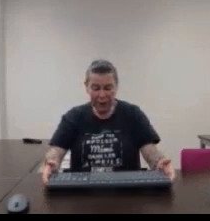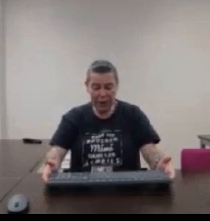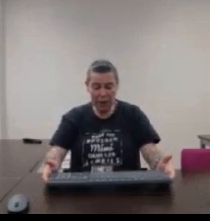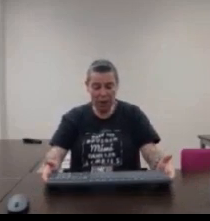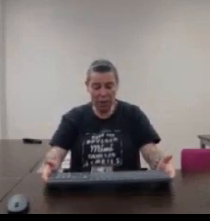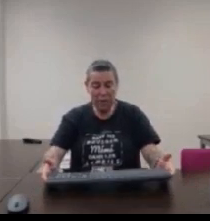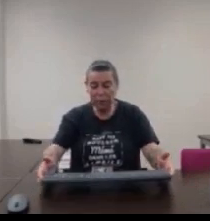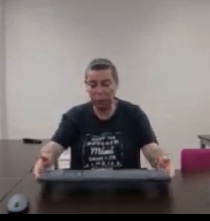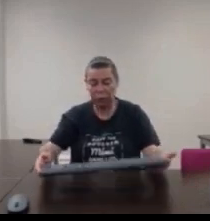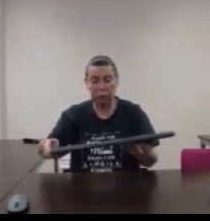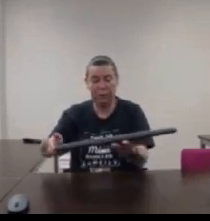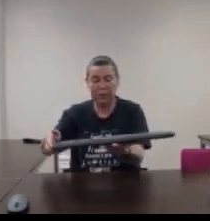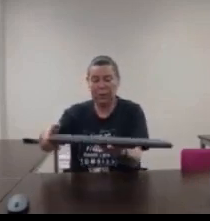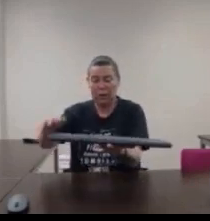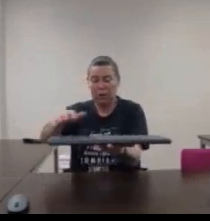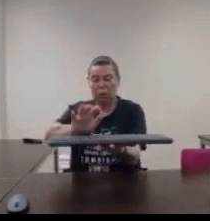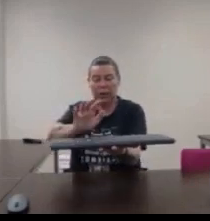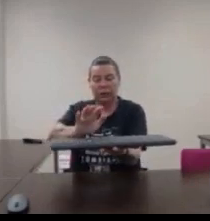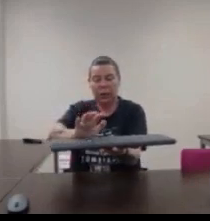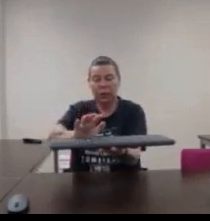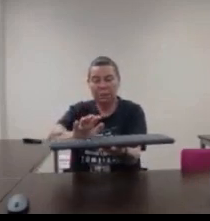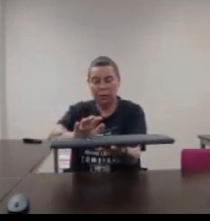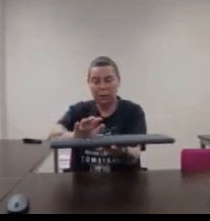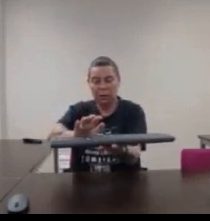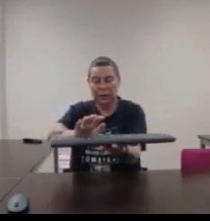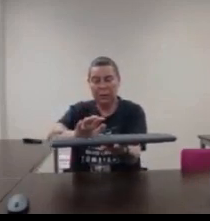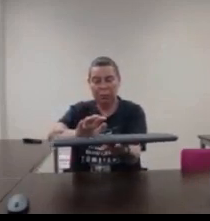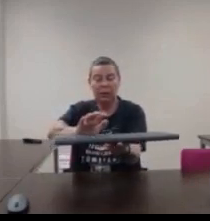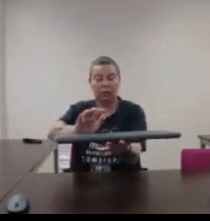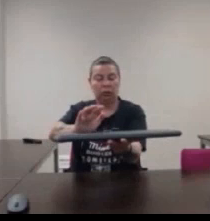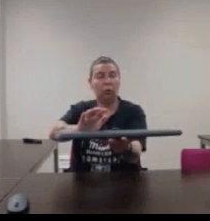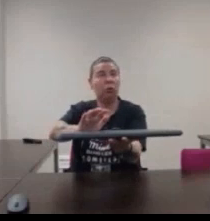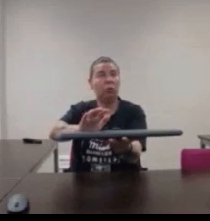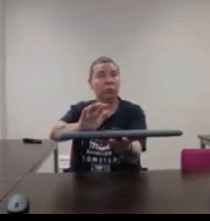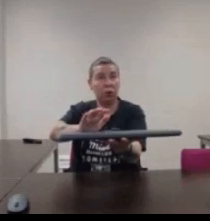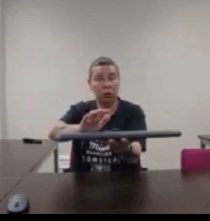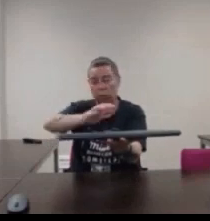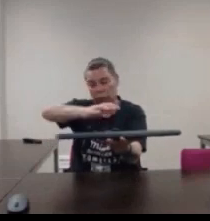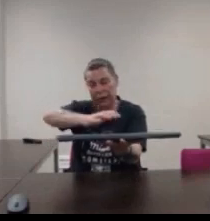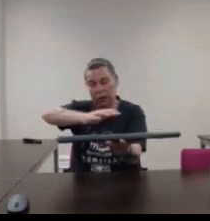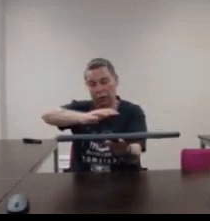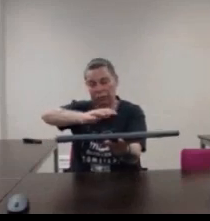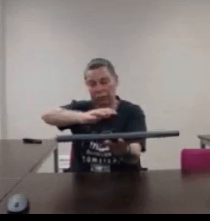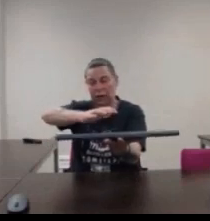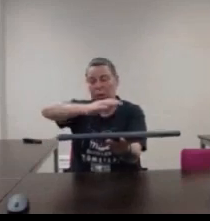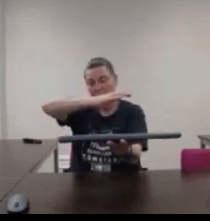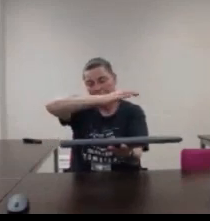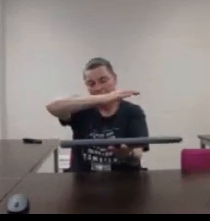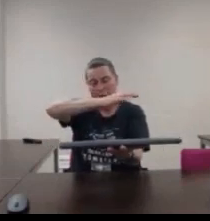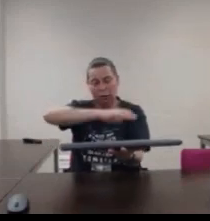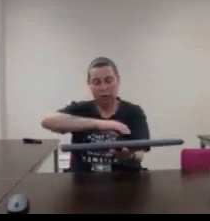Le clavier, même chose. Pour éviter qu'on ait le talon de la main qui appuie sur le bureau, donc on est d'accord, on